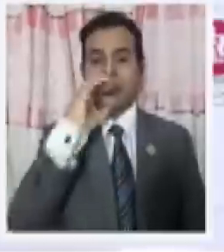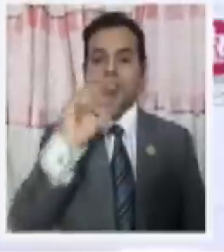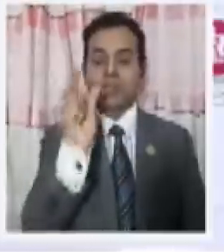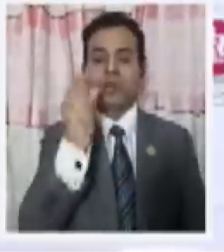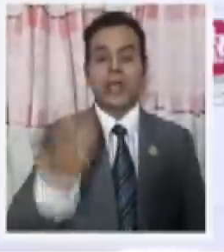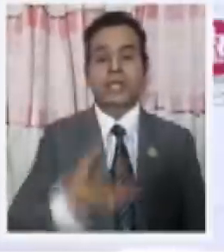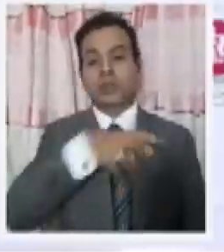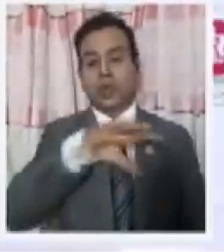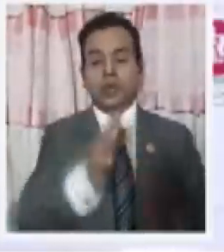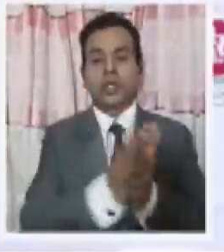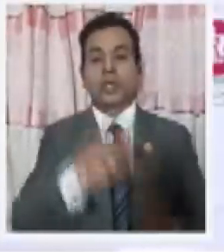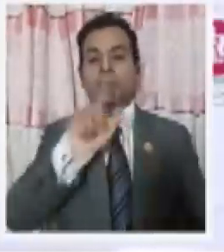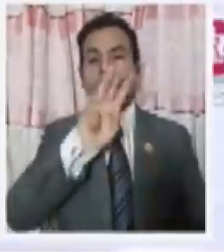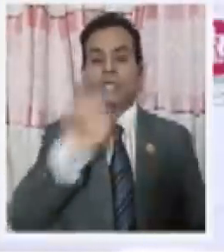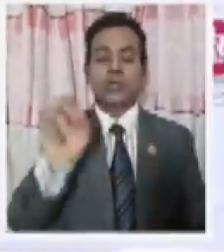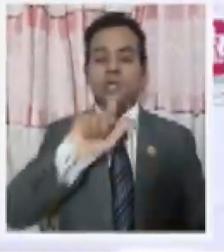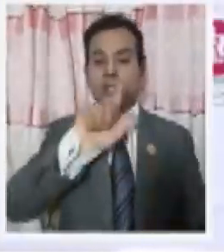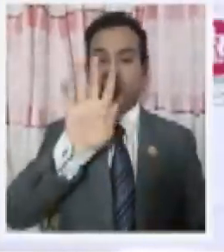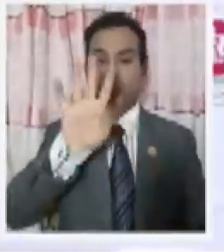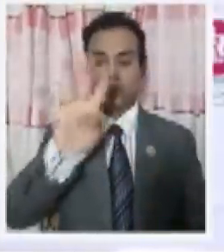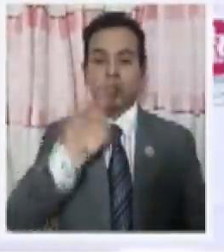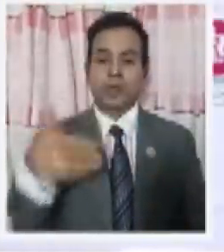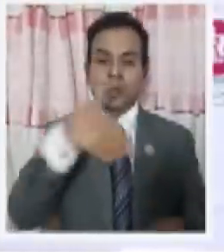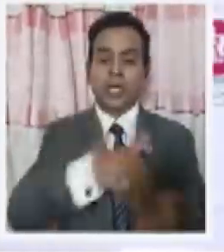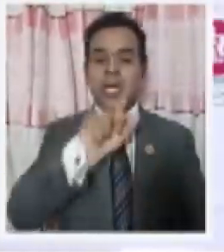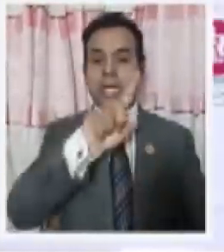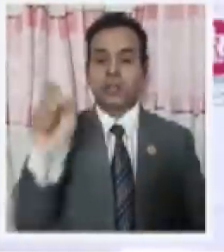এবং অক্সিজেন কনসেন্ট্রেটরের সংখ্যা 105টি সারা দেশে।